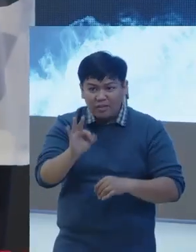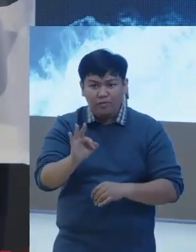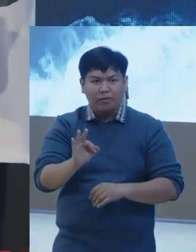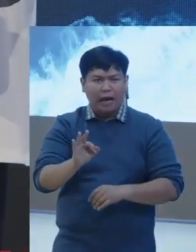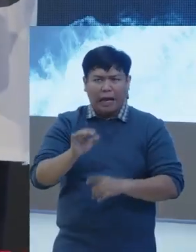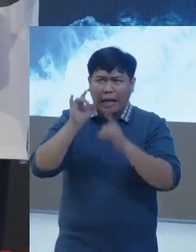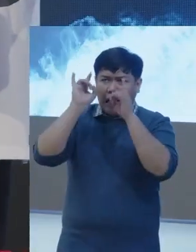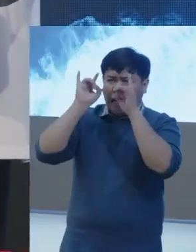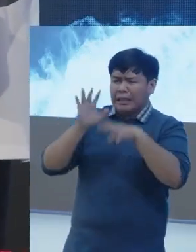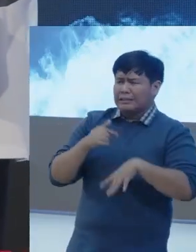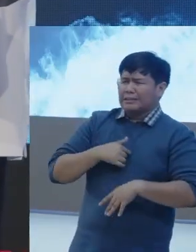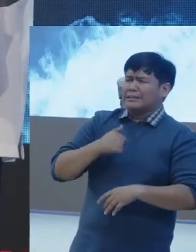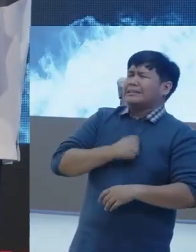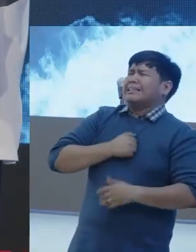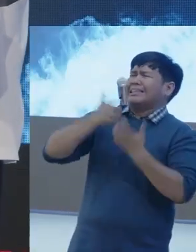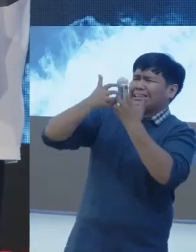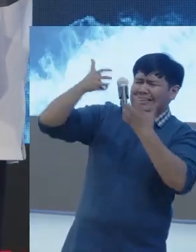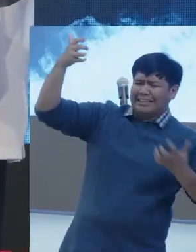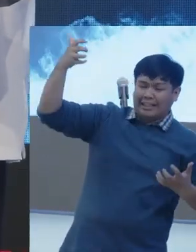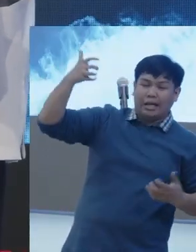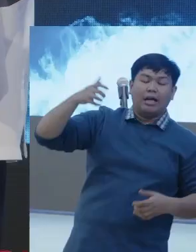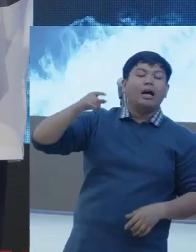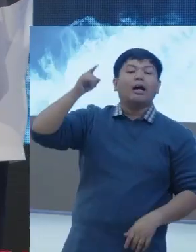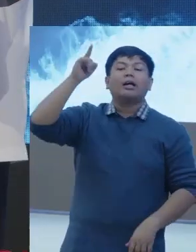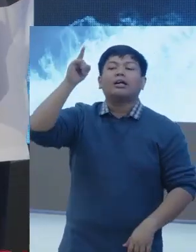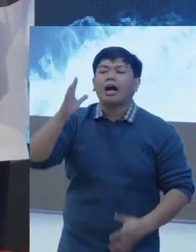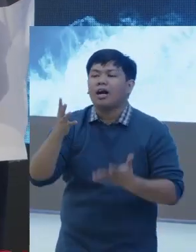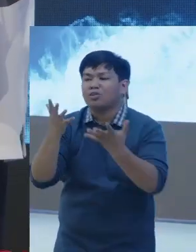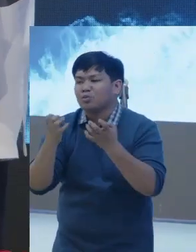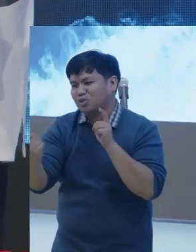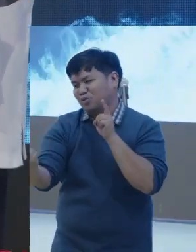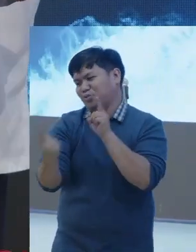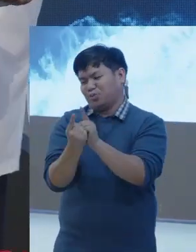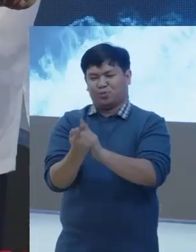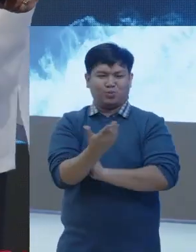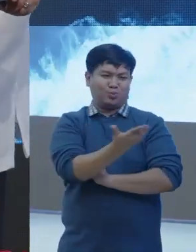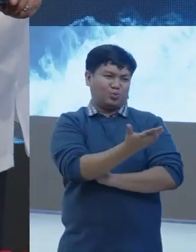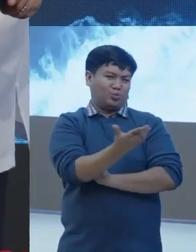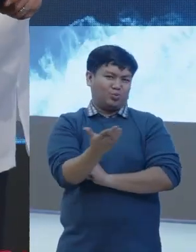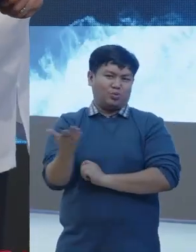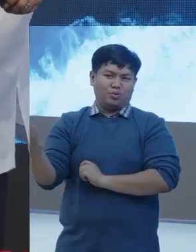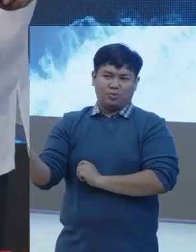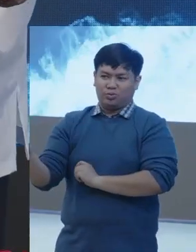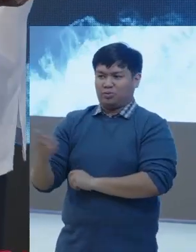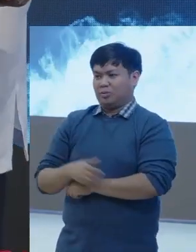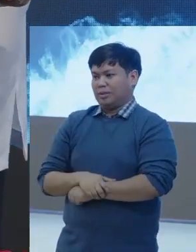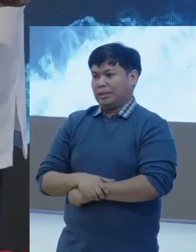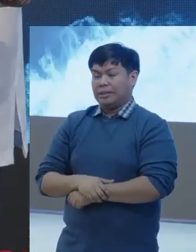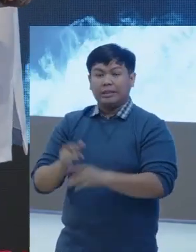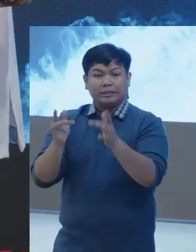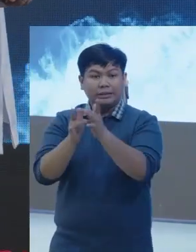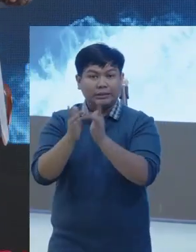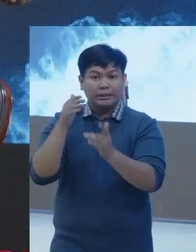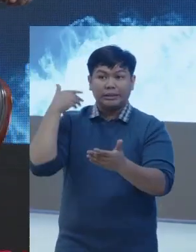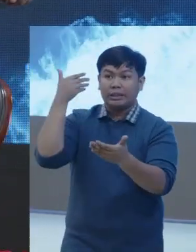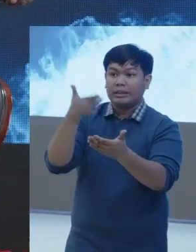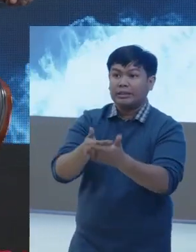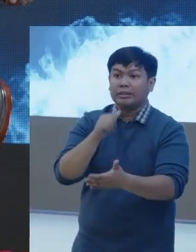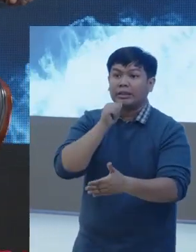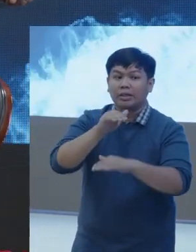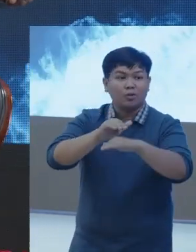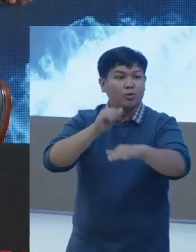dalawin ng ating Panginoon. For I came not to call the righteous,